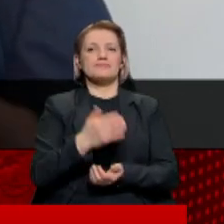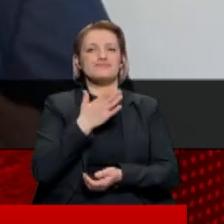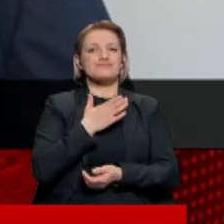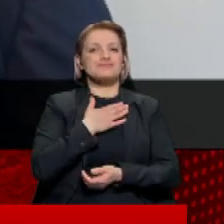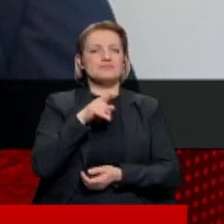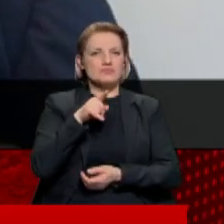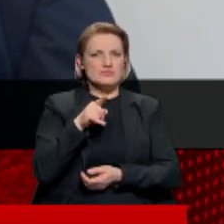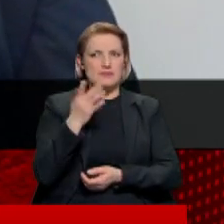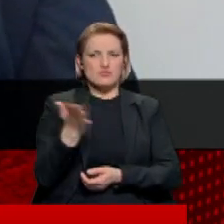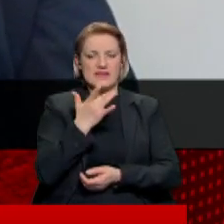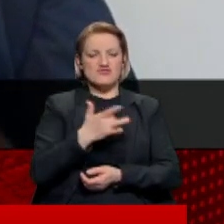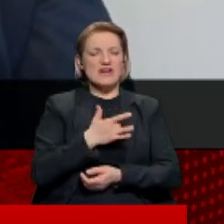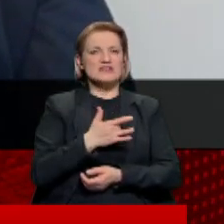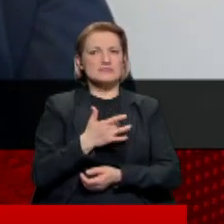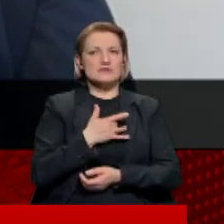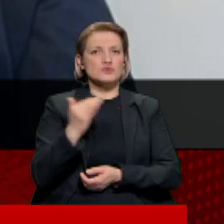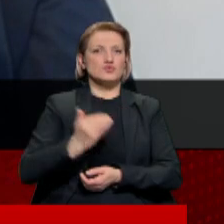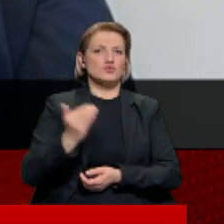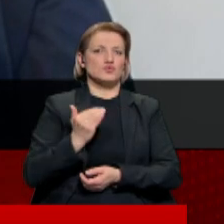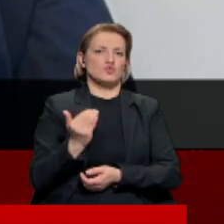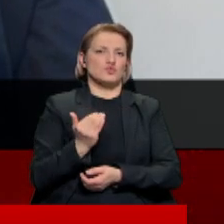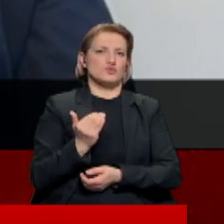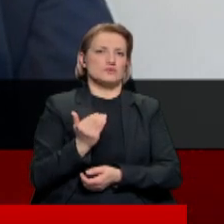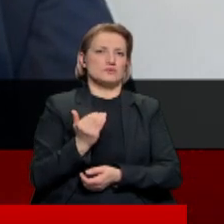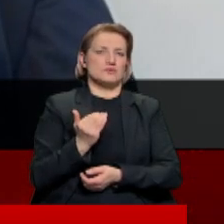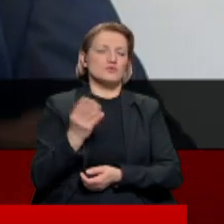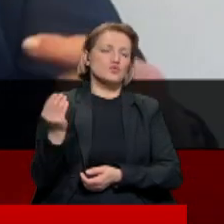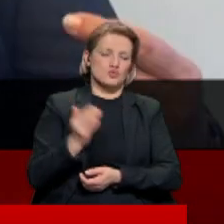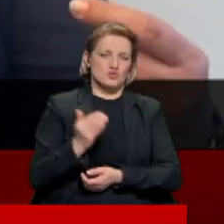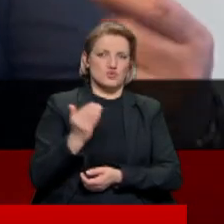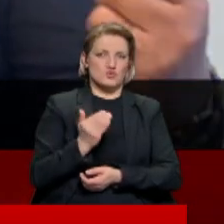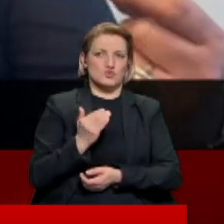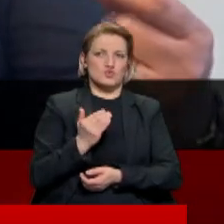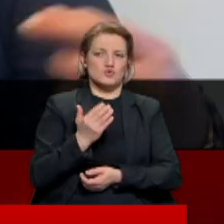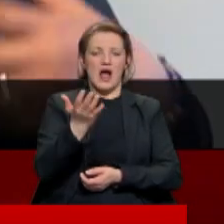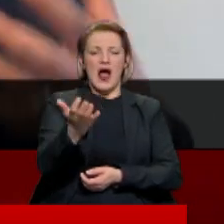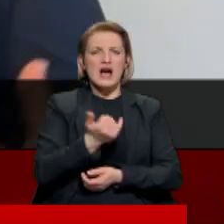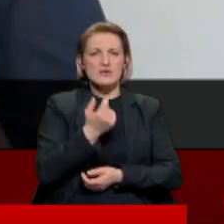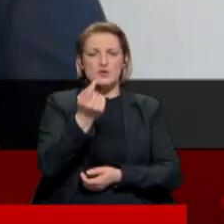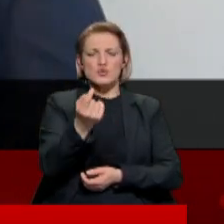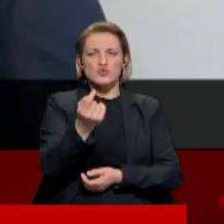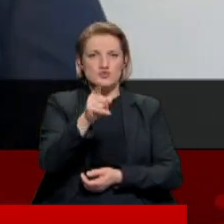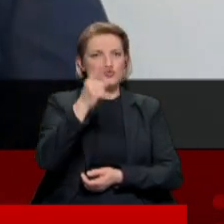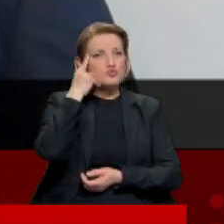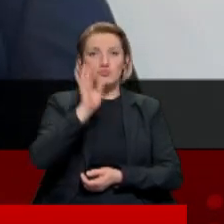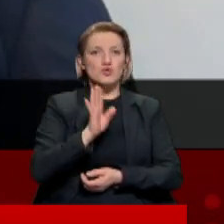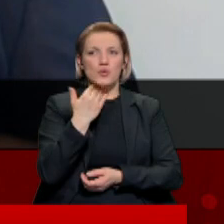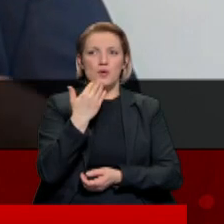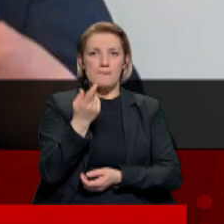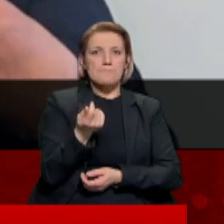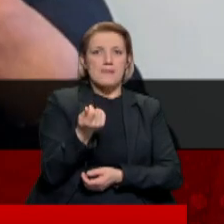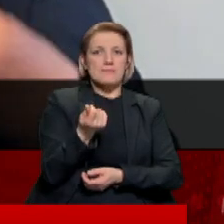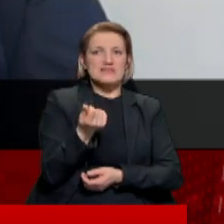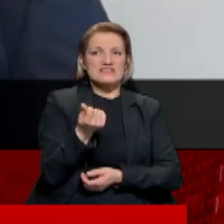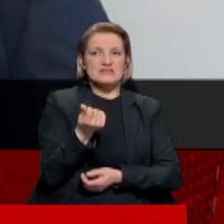bu kadar, canımız bizim bu kadar ucuz. Bu kadar ucuz yani. Alacağımız küçücük, bir de şunu da düşünmüyoruz. Paramız